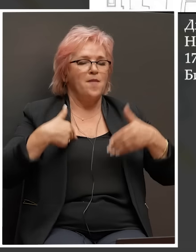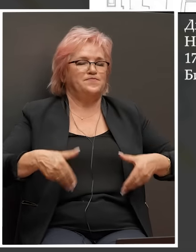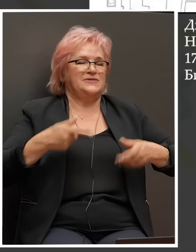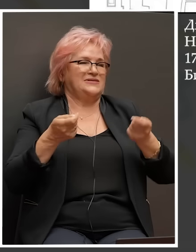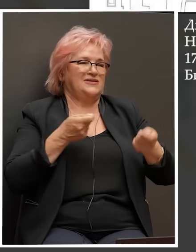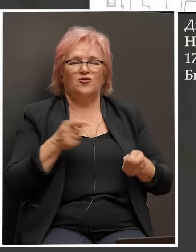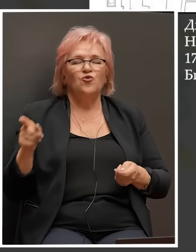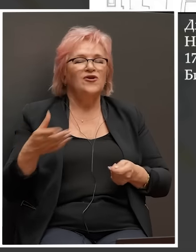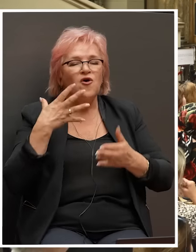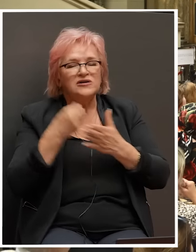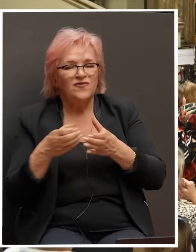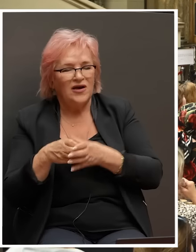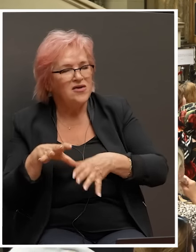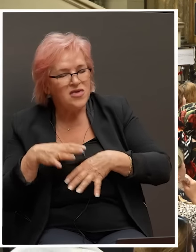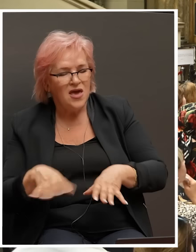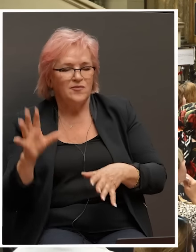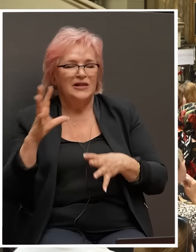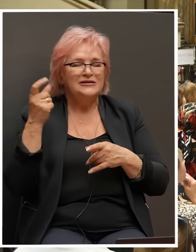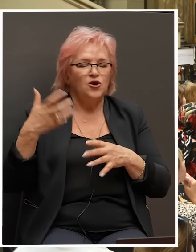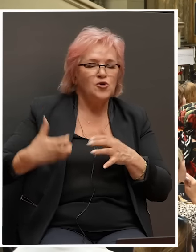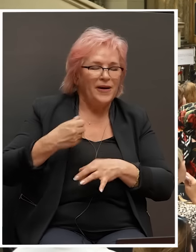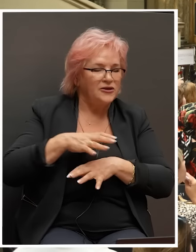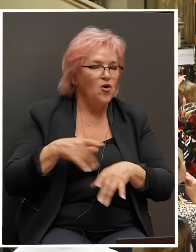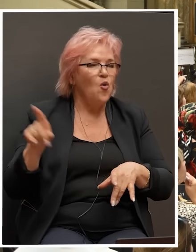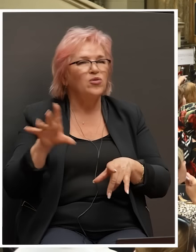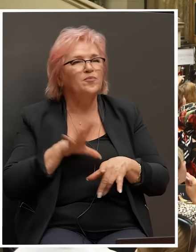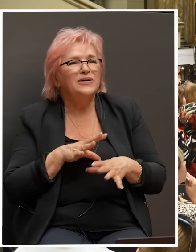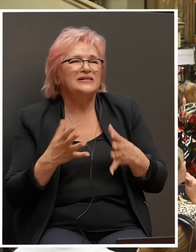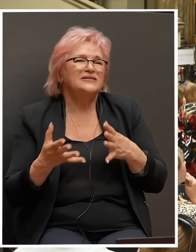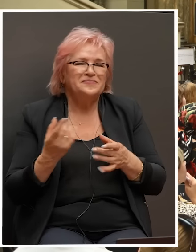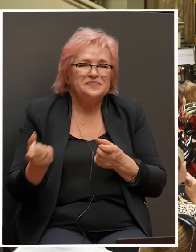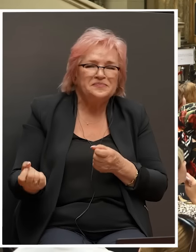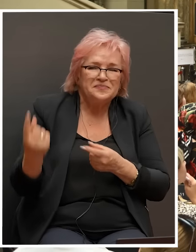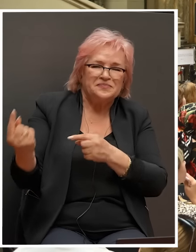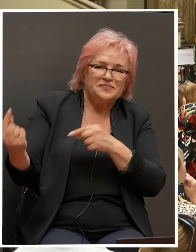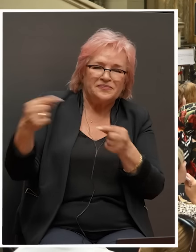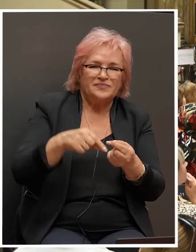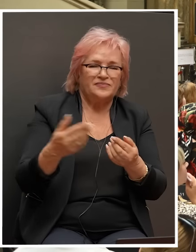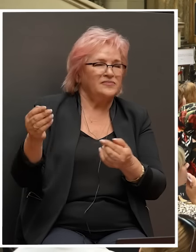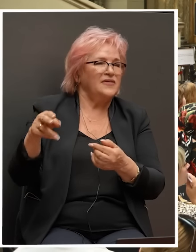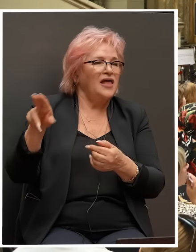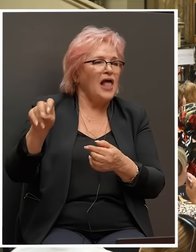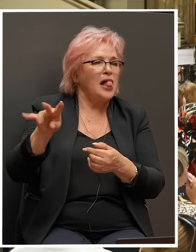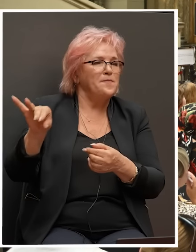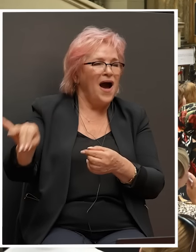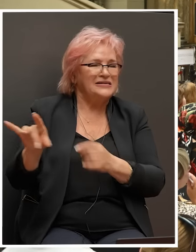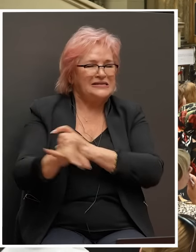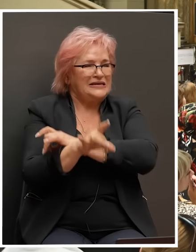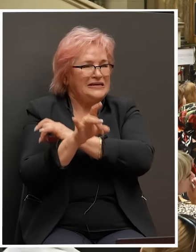него не было своей партии, у него не было серьезной поддержки, он был какой-то там выходец из какой-то там Далмации,